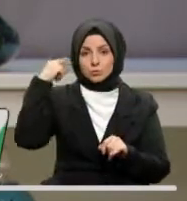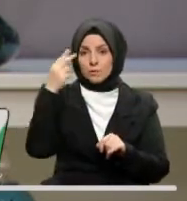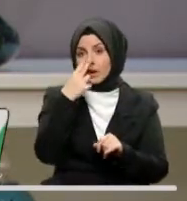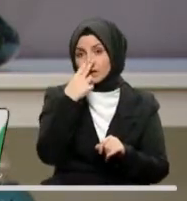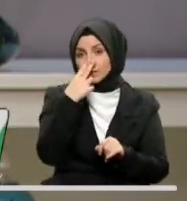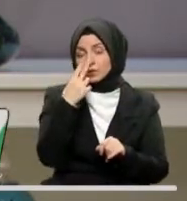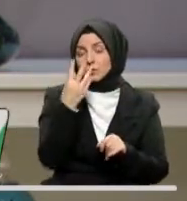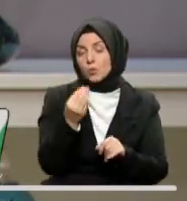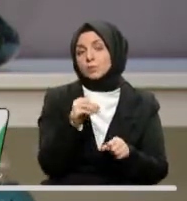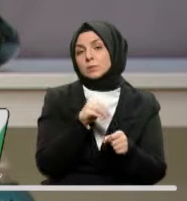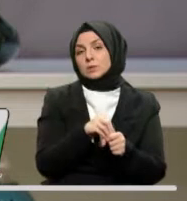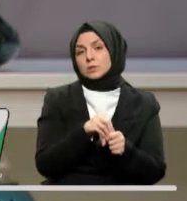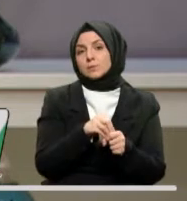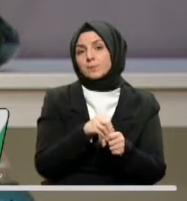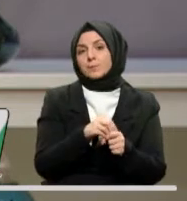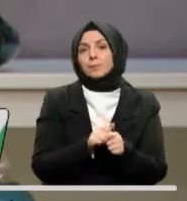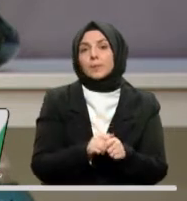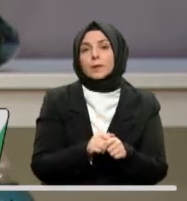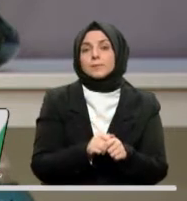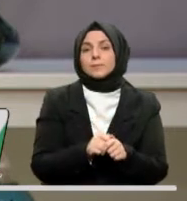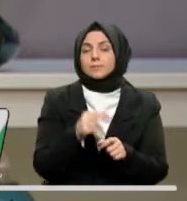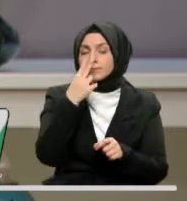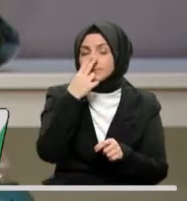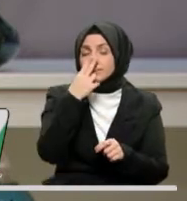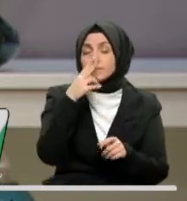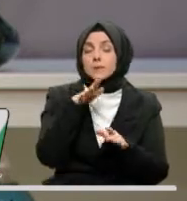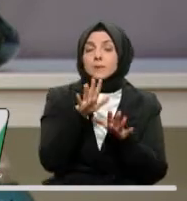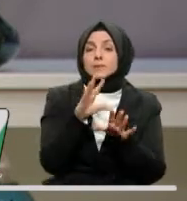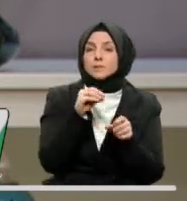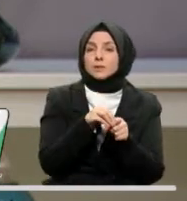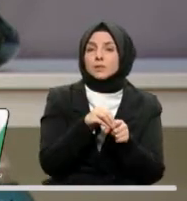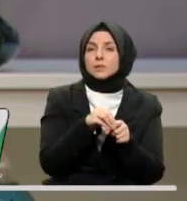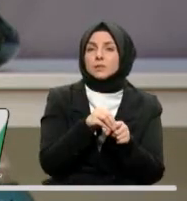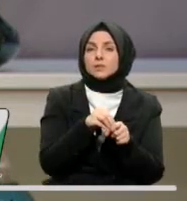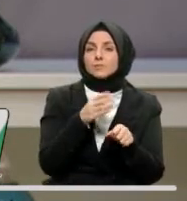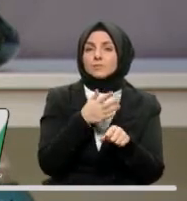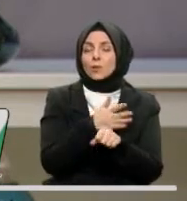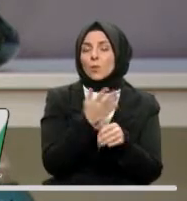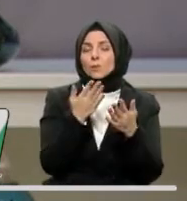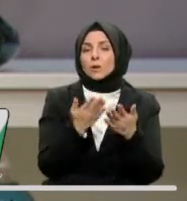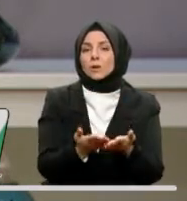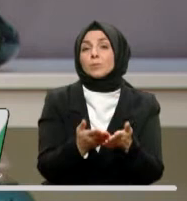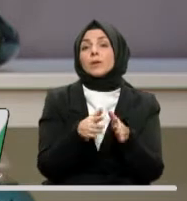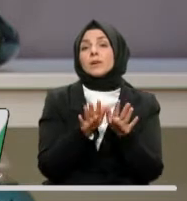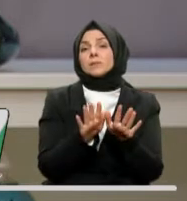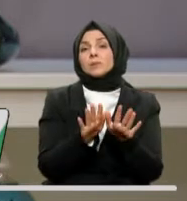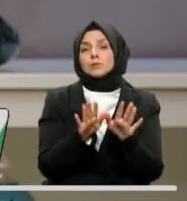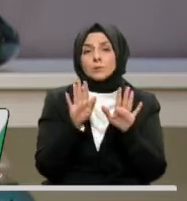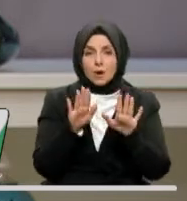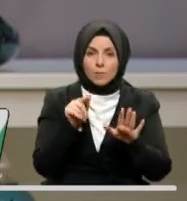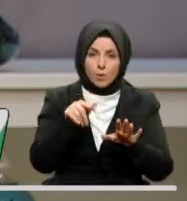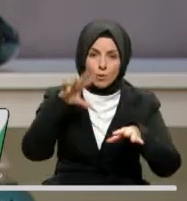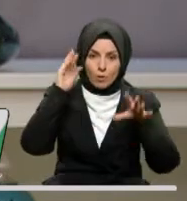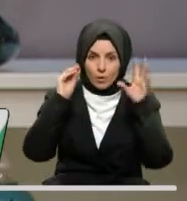verilen bir şey ya da övgü yakışmadığını için kabul etmiyorum zannediyorum Aynen ama öğrenme